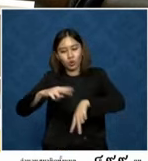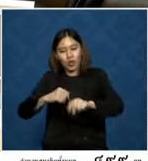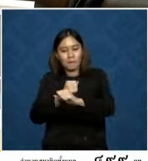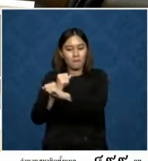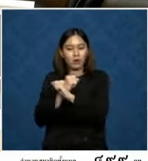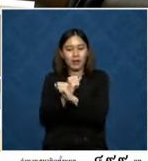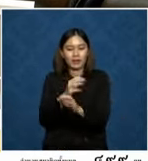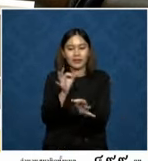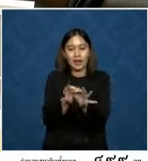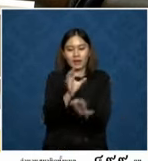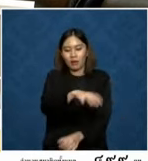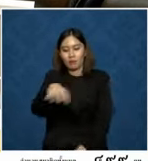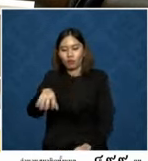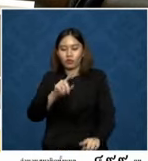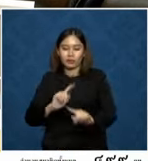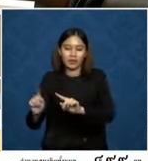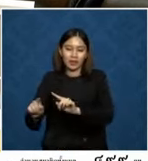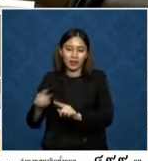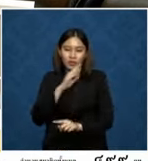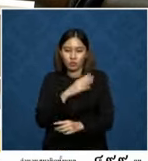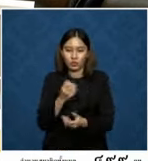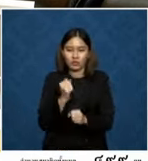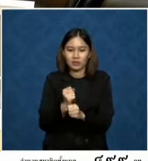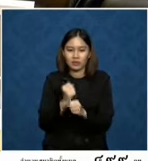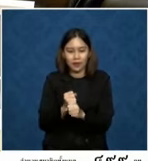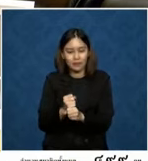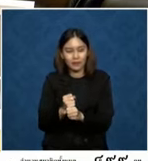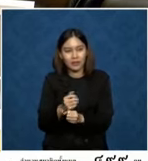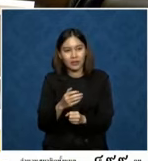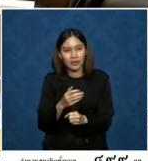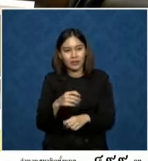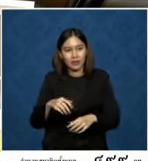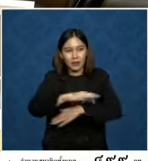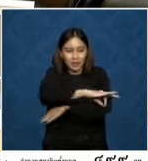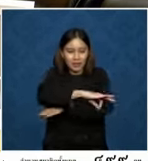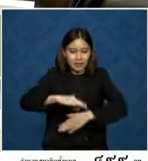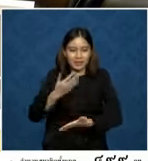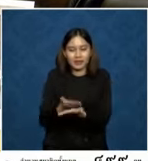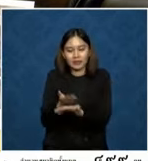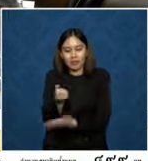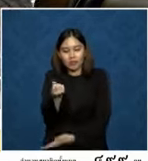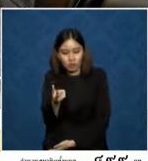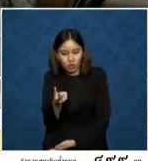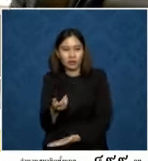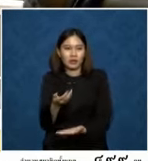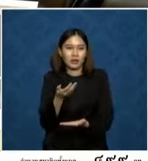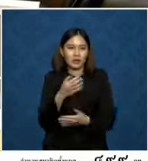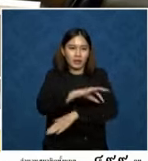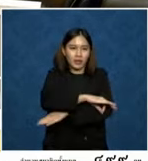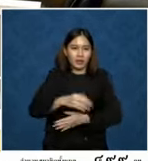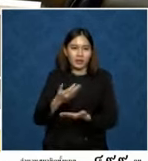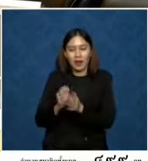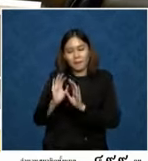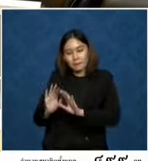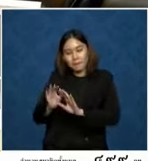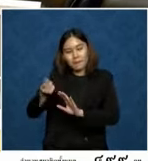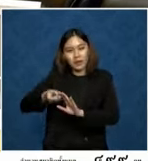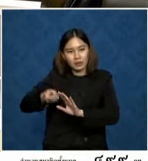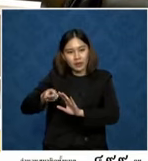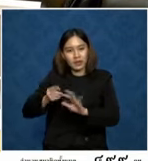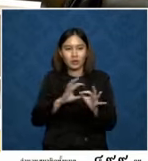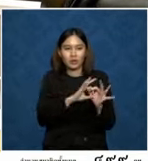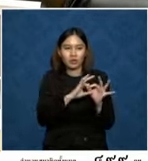ครับธนาคารต่างๆในการออกบัญชีกระแสเงินสดหรือบัญชีฝากประจำเนี่ยนะครับที่ผูกกับเช็คเนี่ยใน